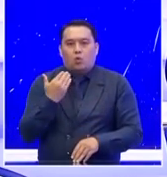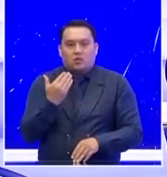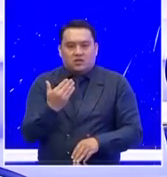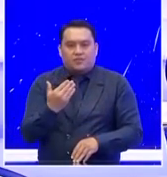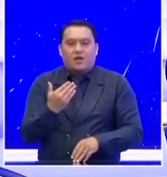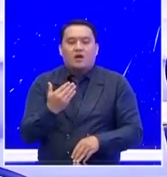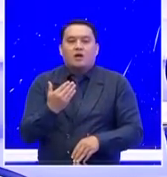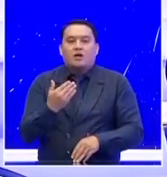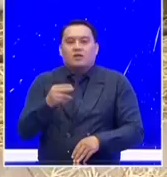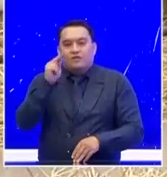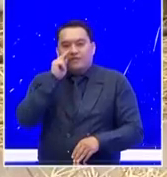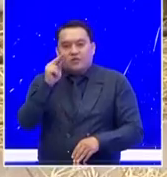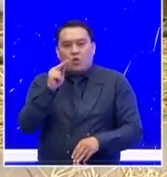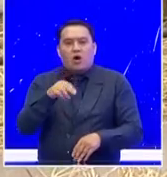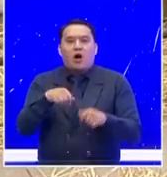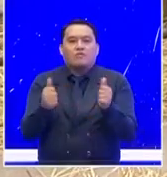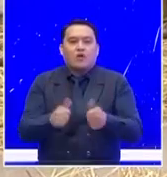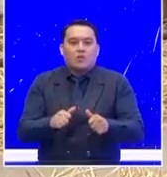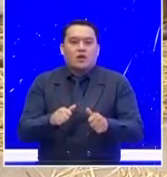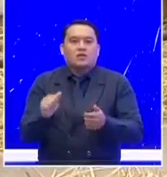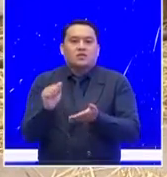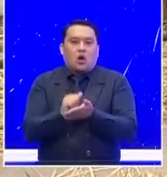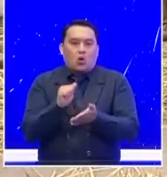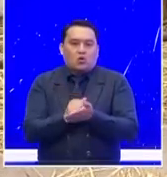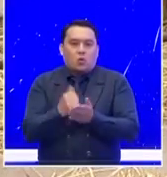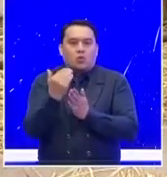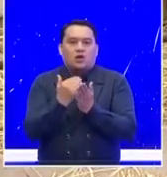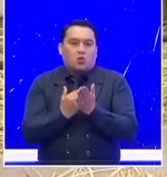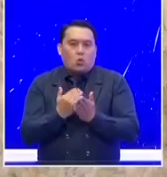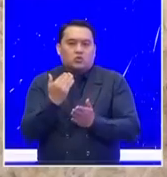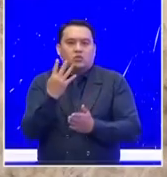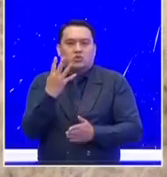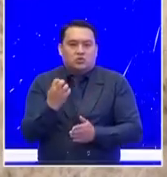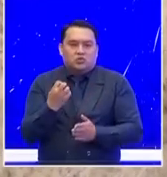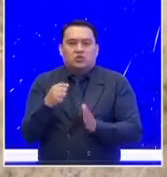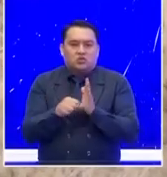Алматинской области. В отношении виновных оформлены административные протоколы